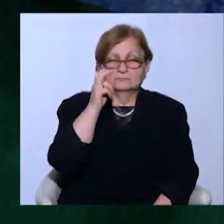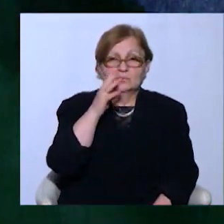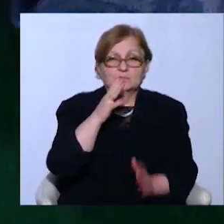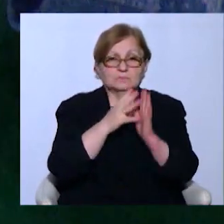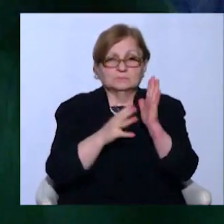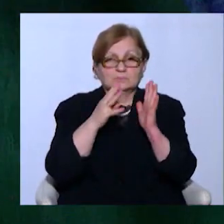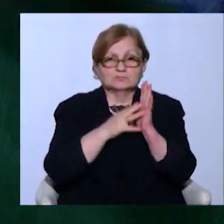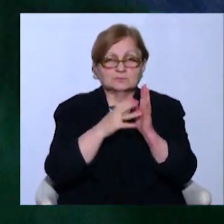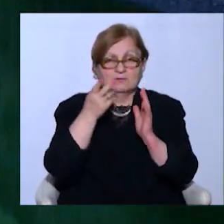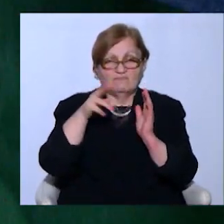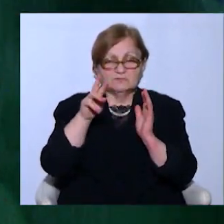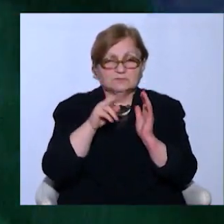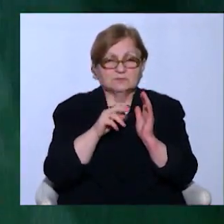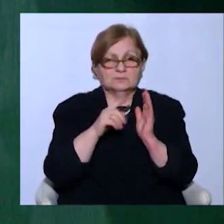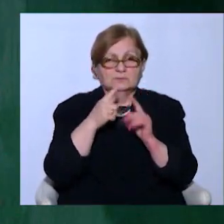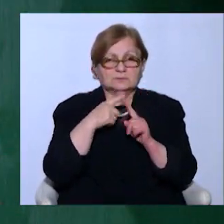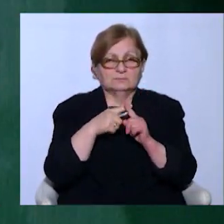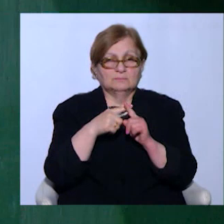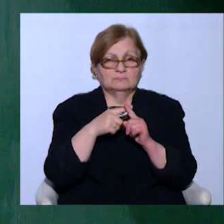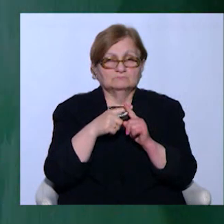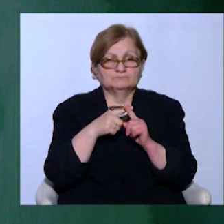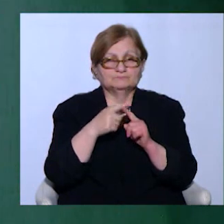299-ის კვადრატს დამატებული